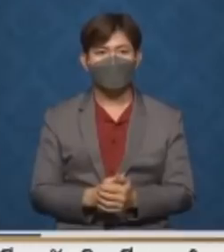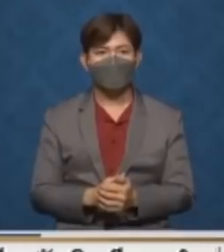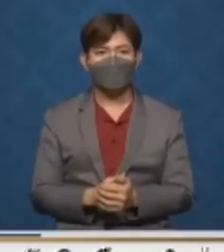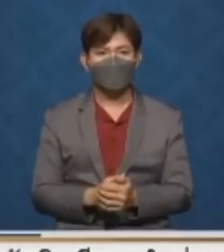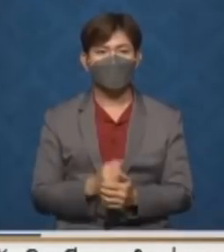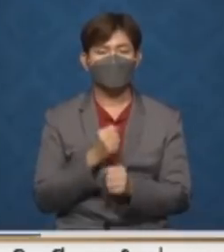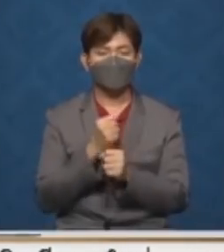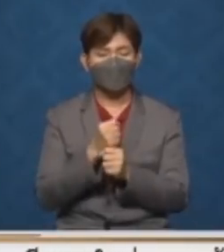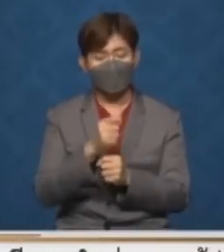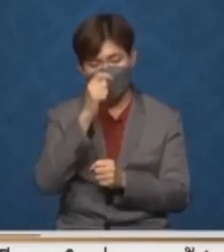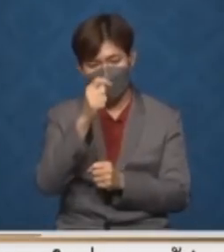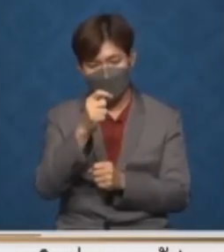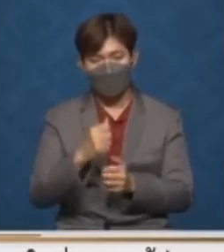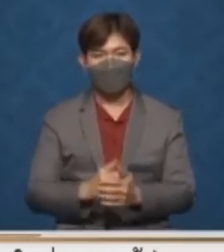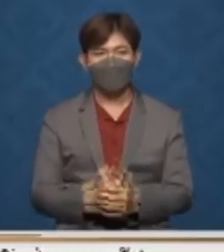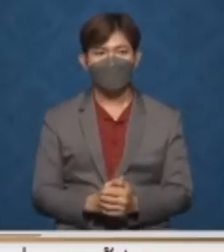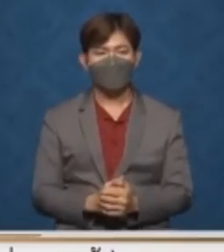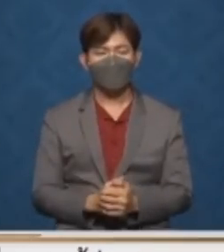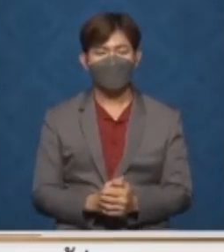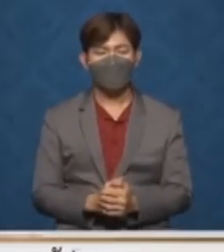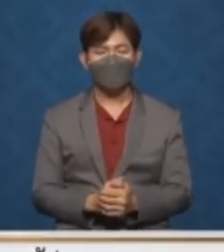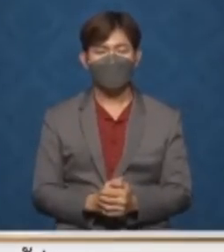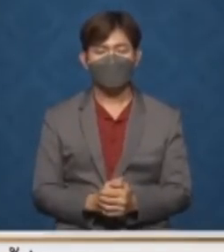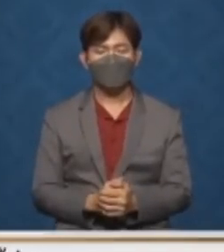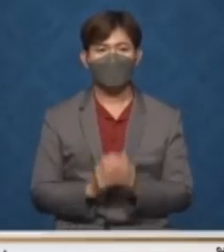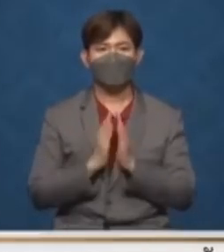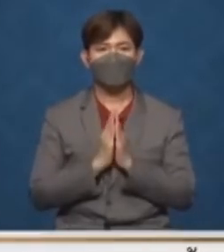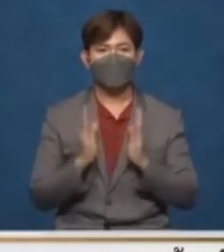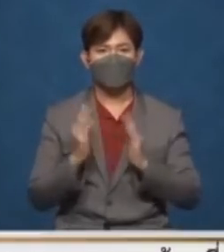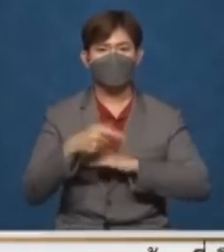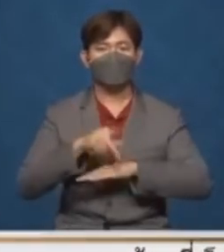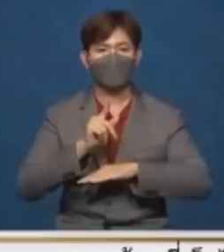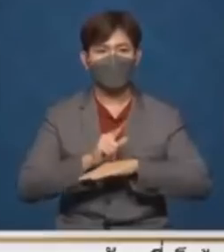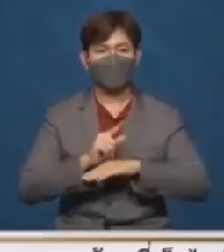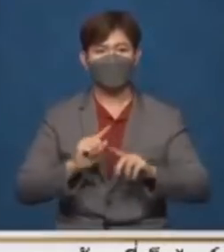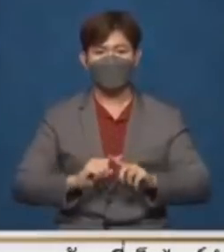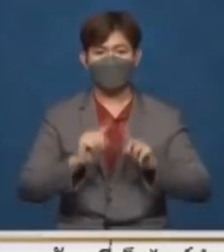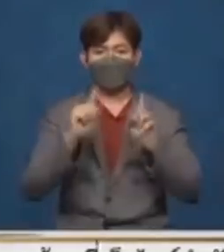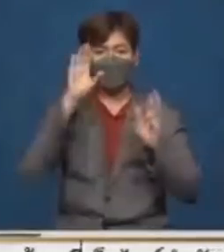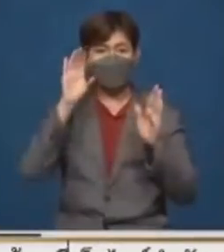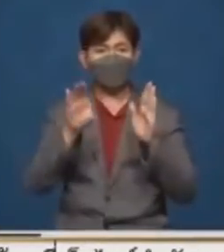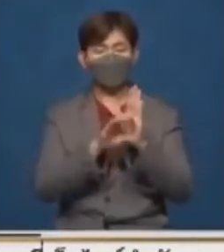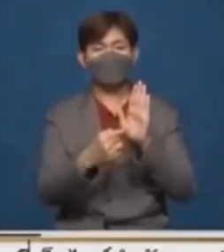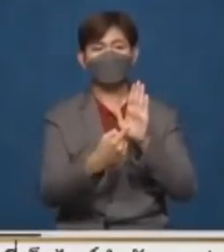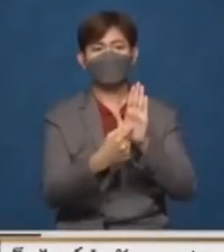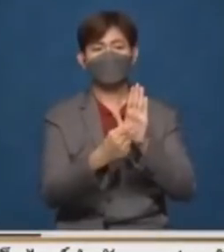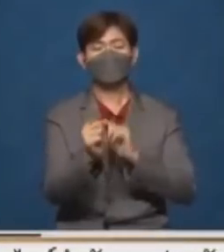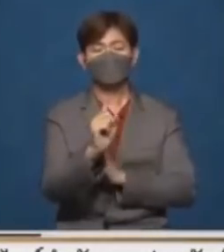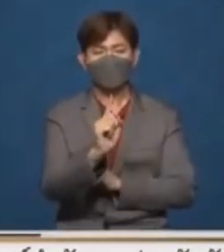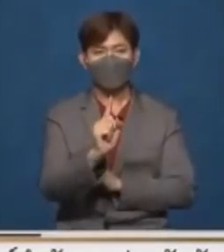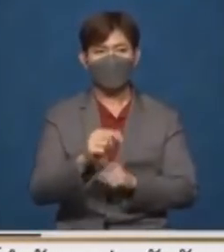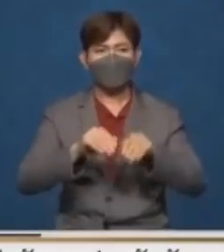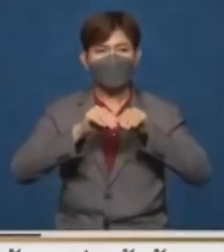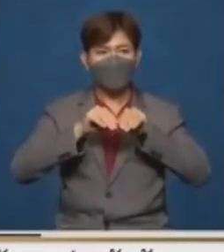ทำงานครั ผมเชื่อนะครัขอบคุณมาก ทำราน ดบภาพทผมยกขนมาเนี่ยเป็ภาพที่ะค